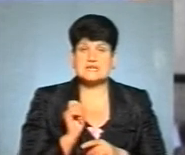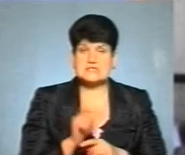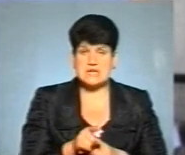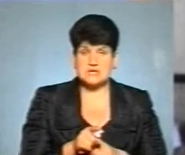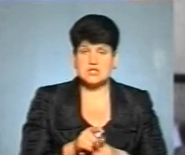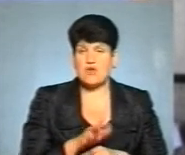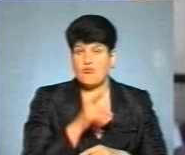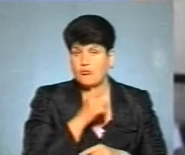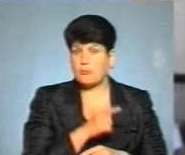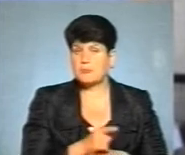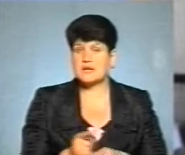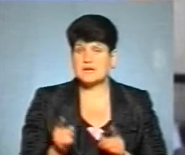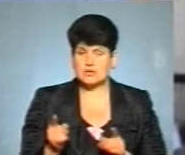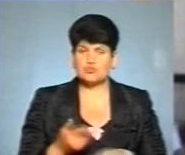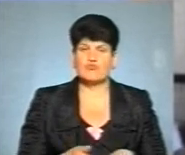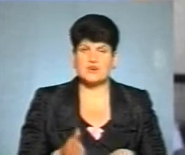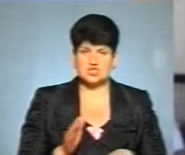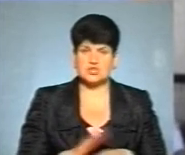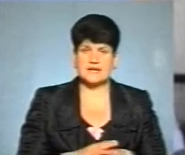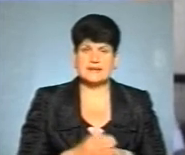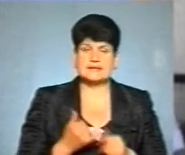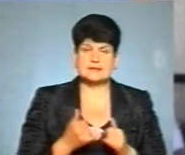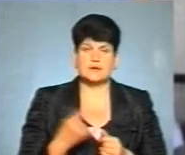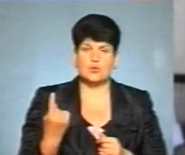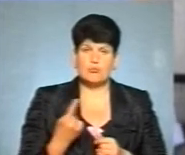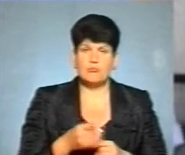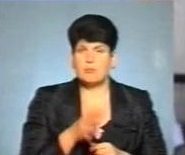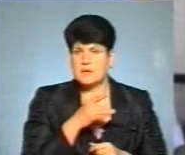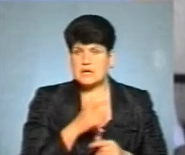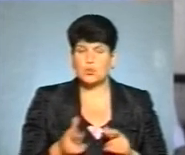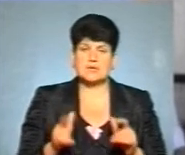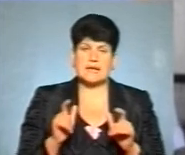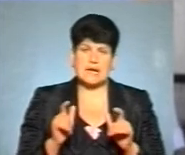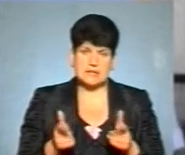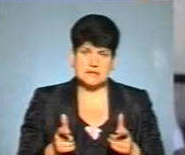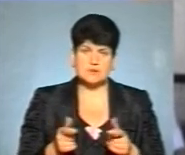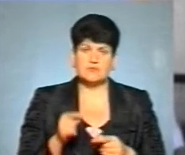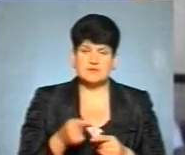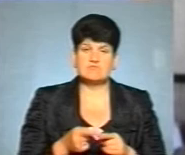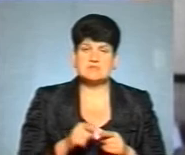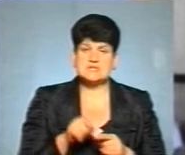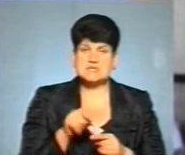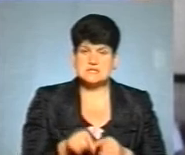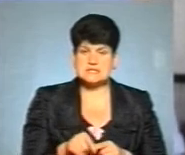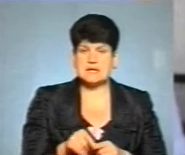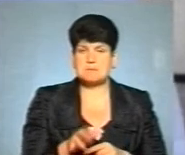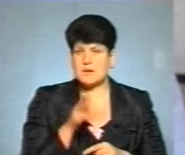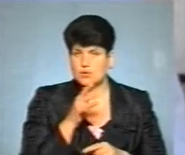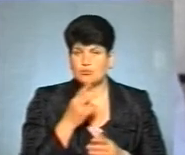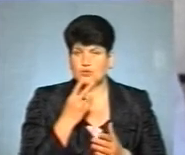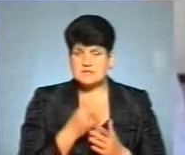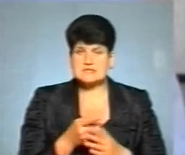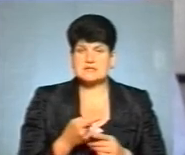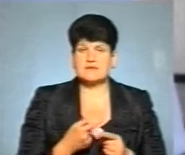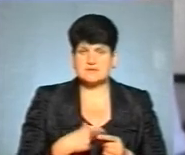в період важкий для краю, в період карантину. І він в цей період проявив себе як